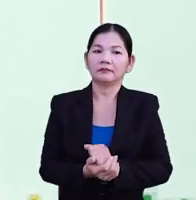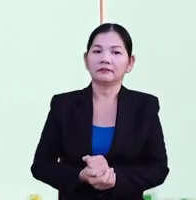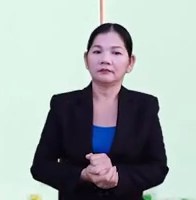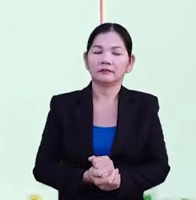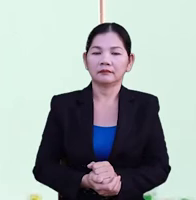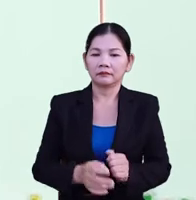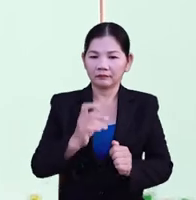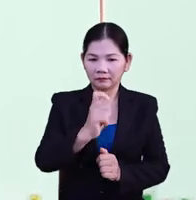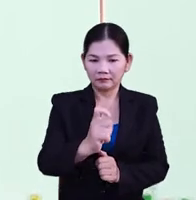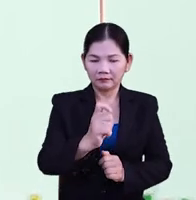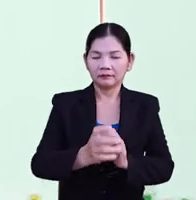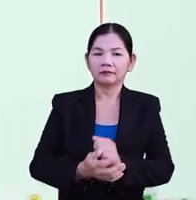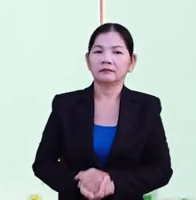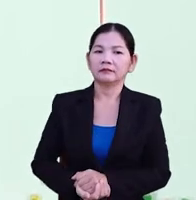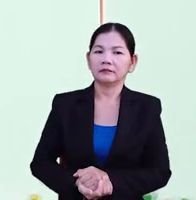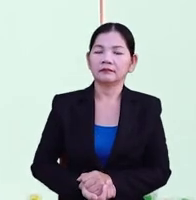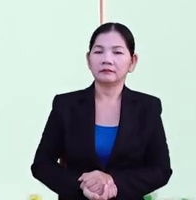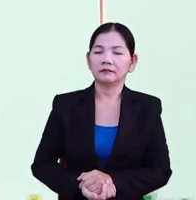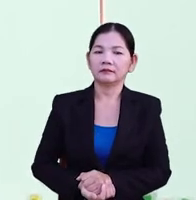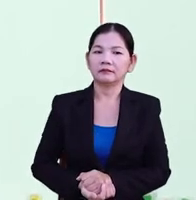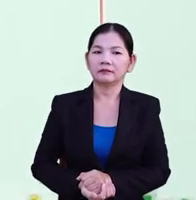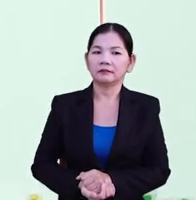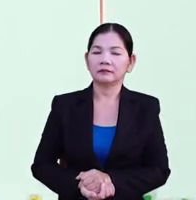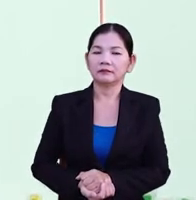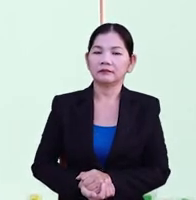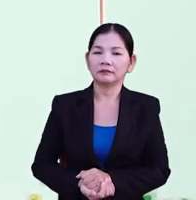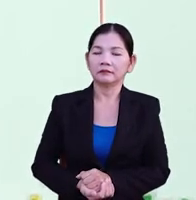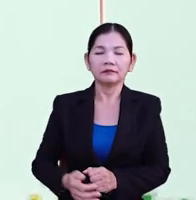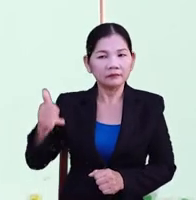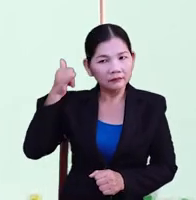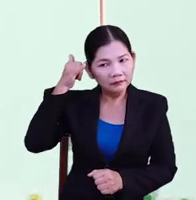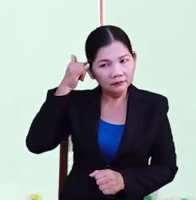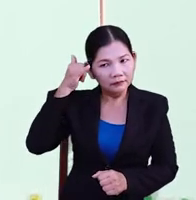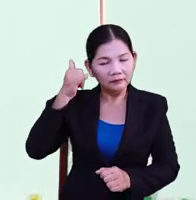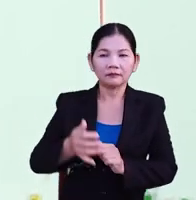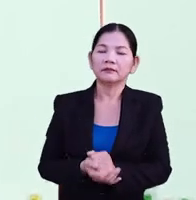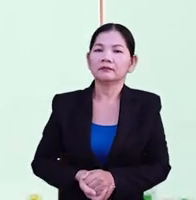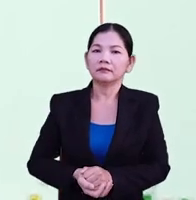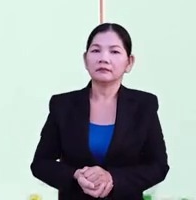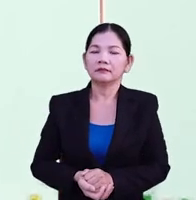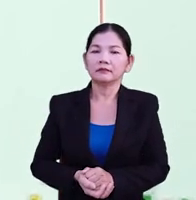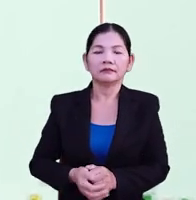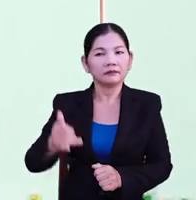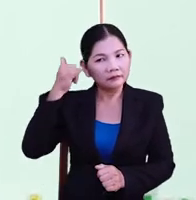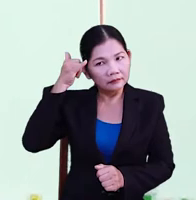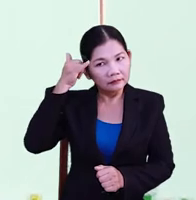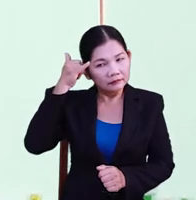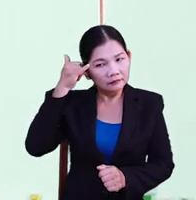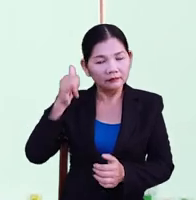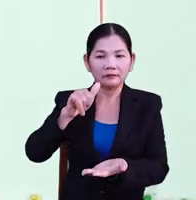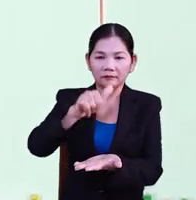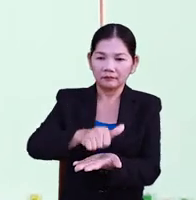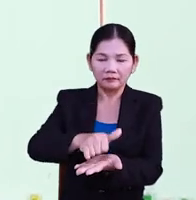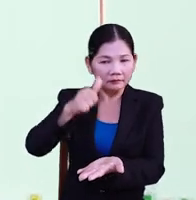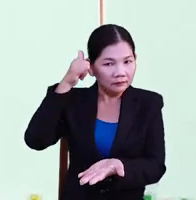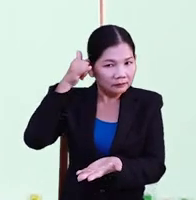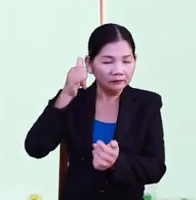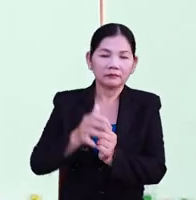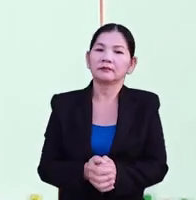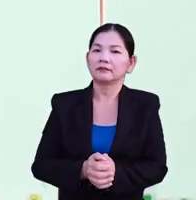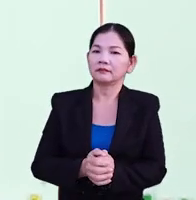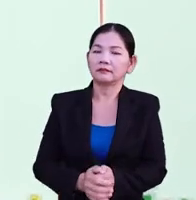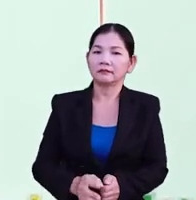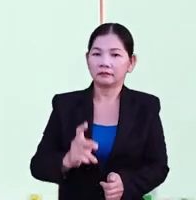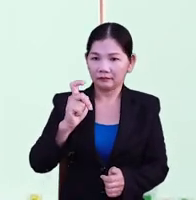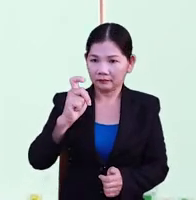ល់អក្សរខនេះគឺទូរស័ព្ទចាទូរស័ព្ទមានខ្សែណាកូនណាចាតាំងដល់អក្សរ